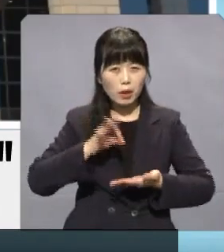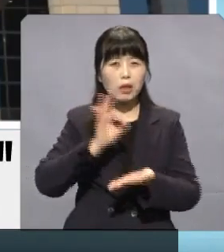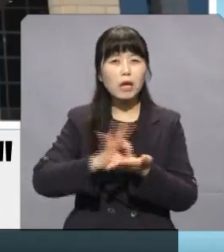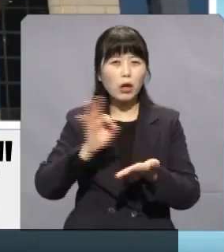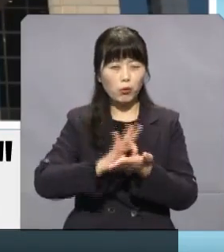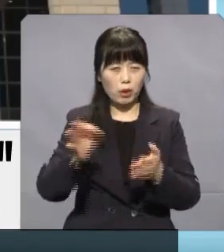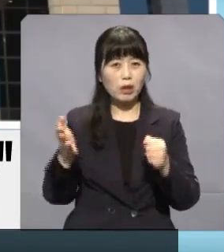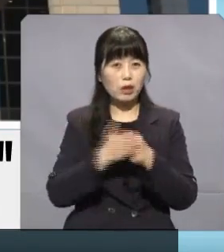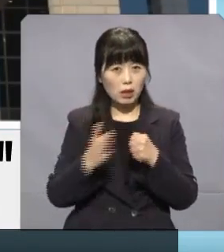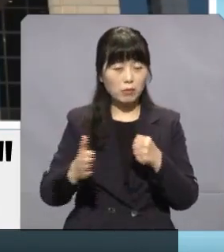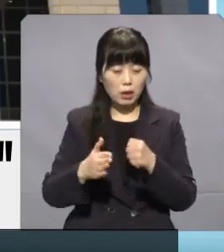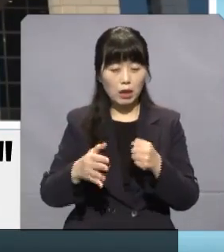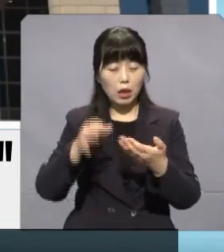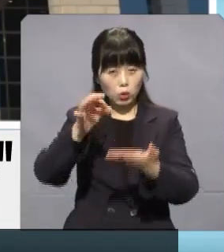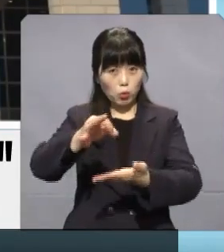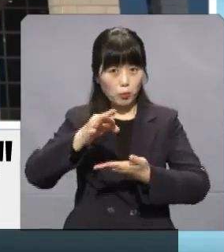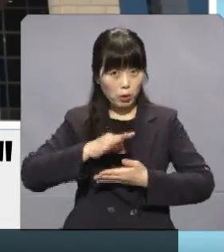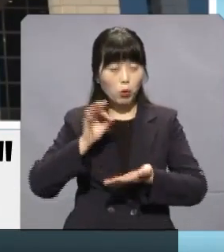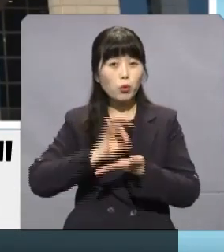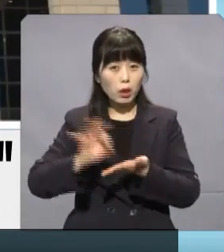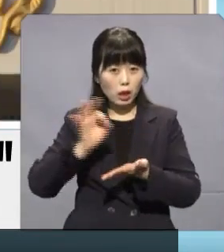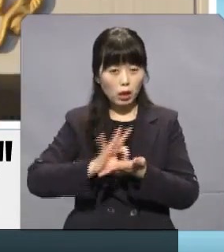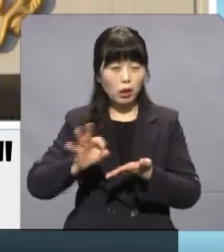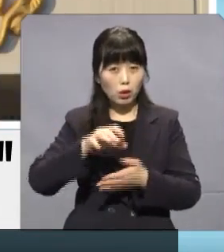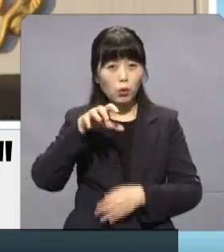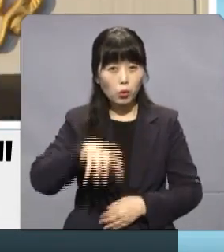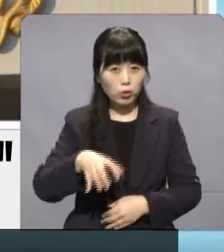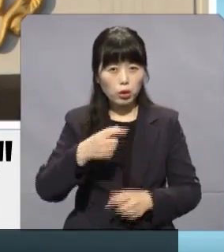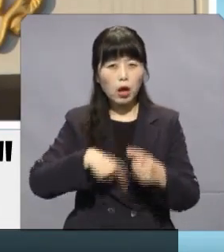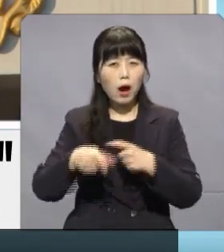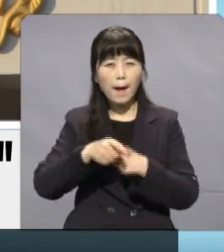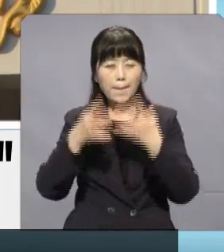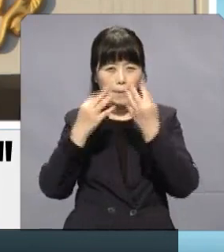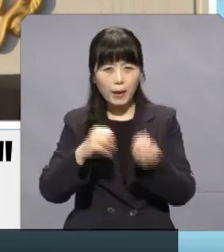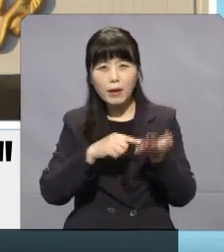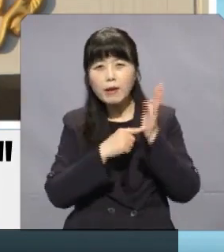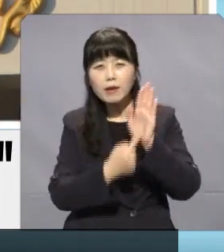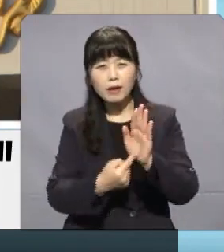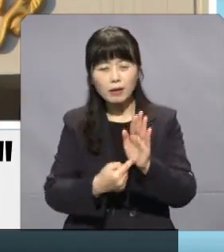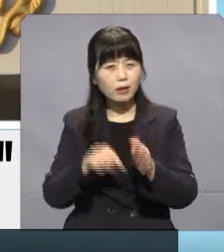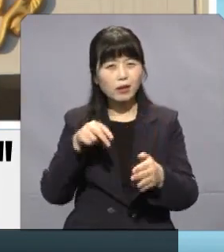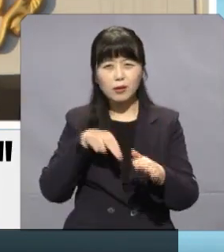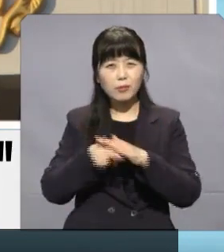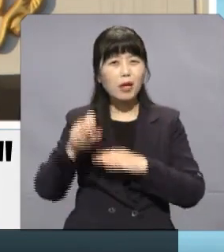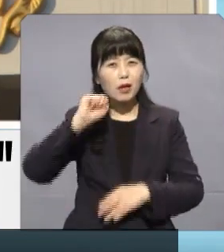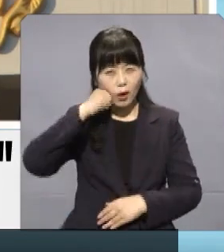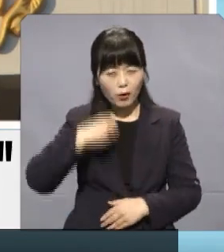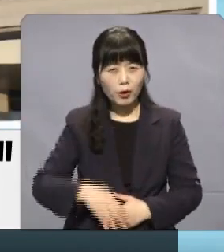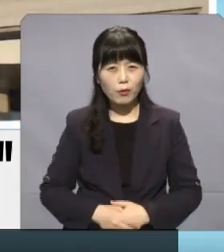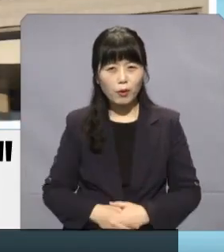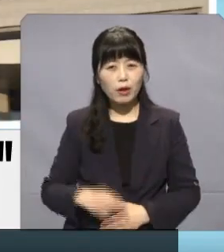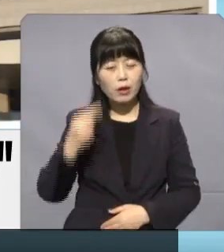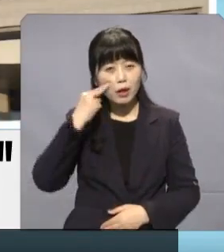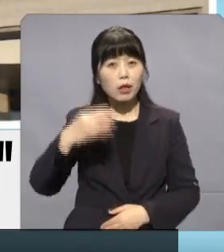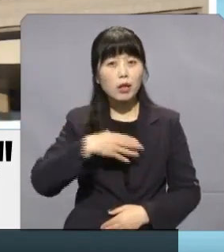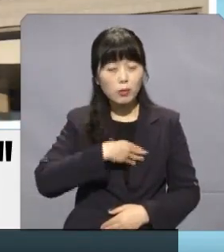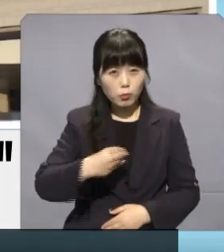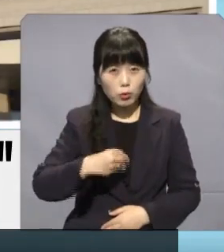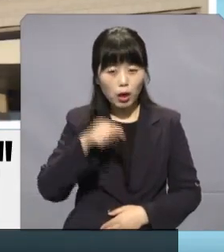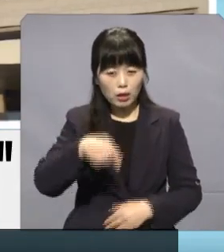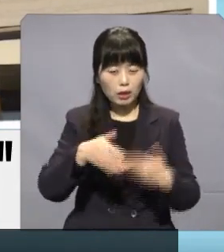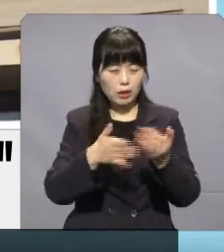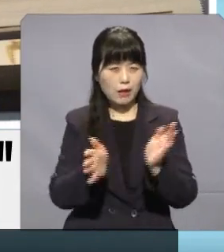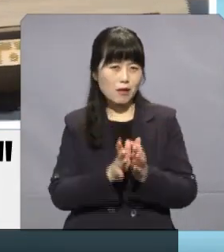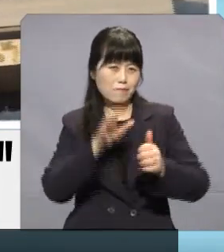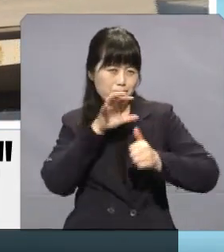때문입니다 돈을 많이 받았어 왔던 곳이 더 많이 부각되는 것은 그건 피할 수 없다 고의적으로 뭐이